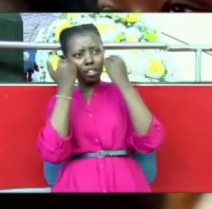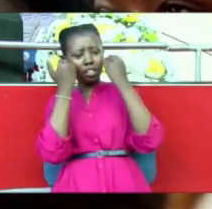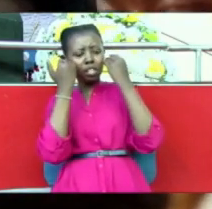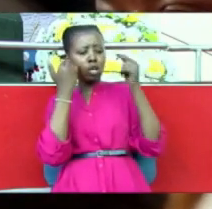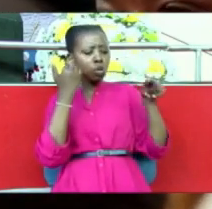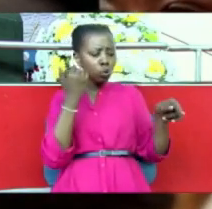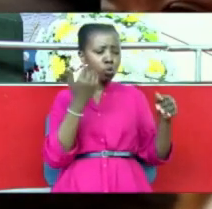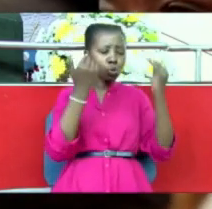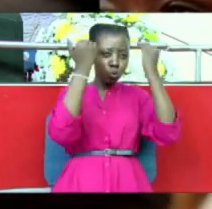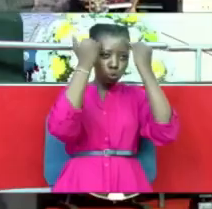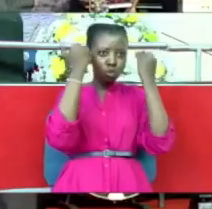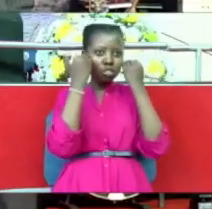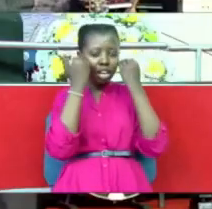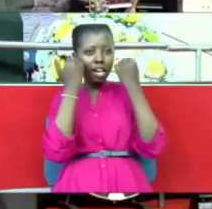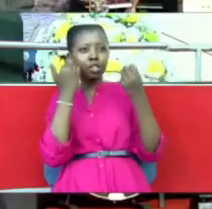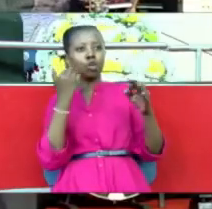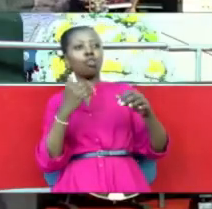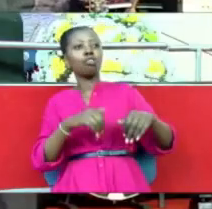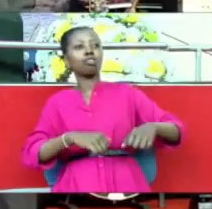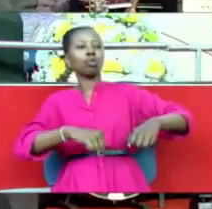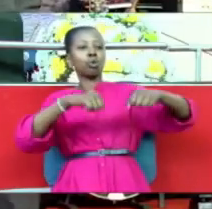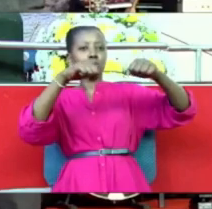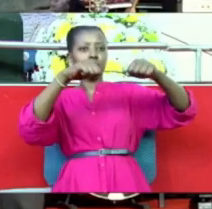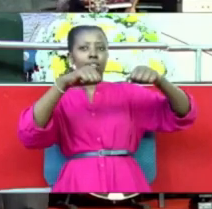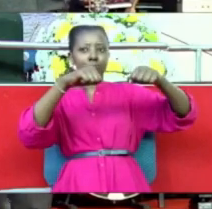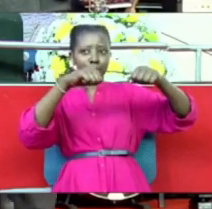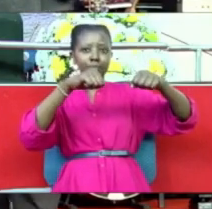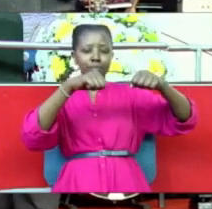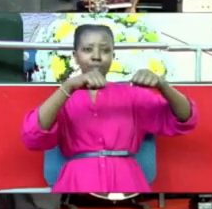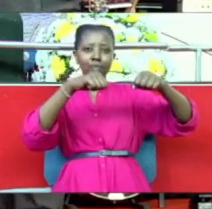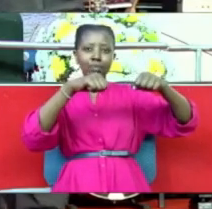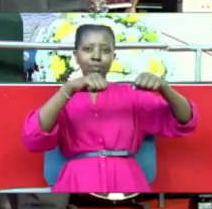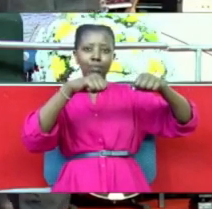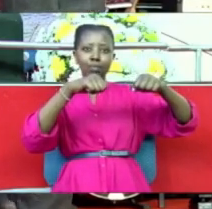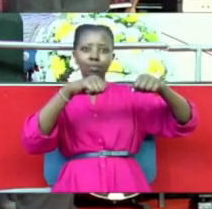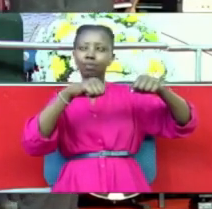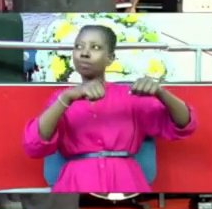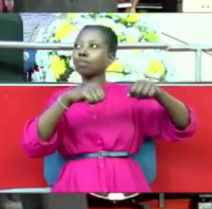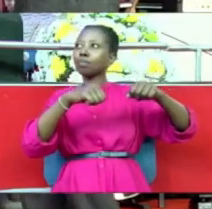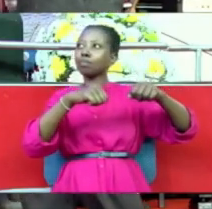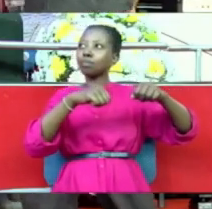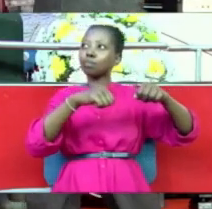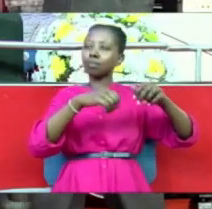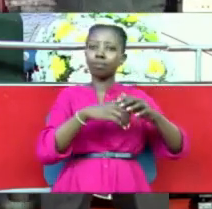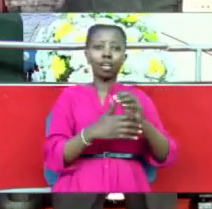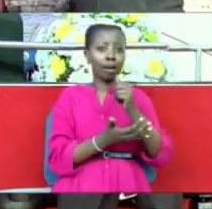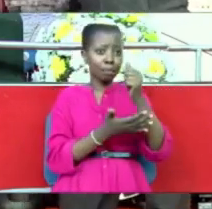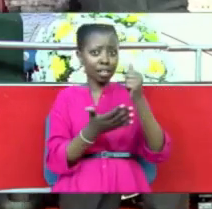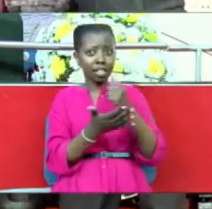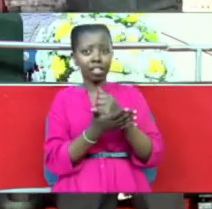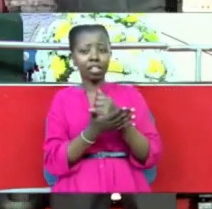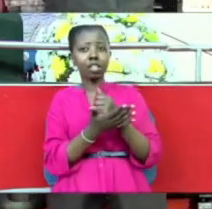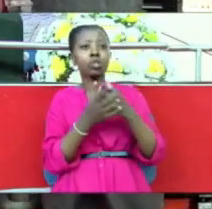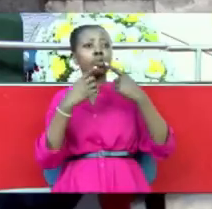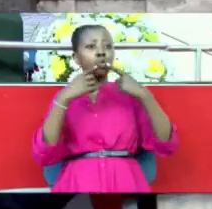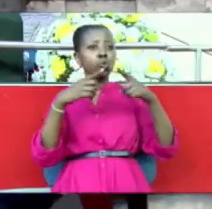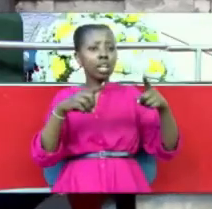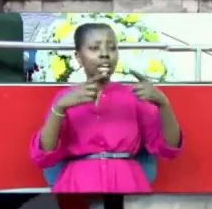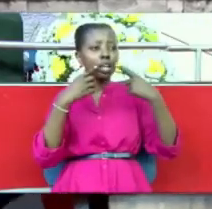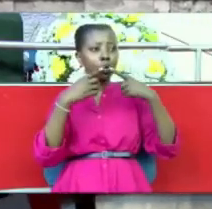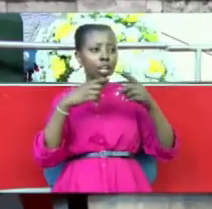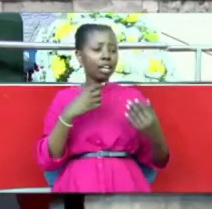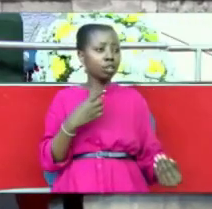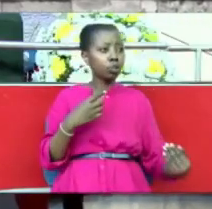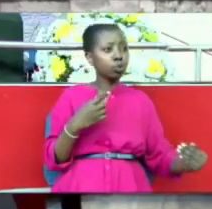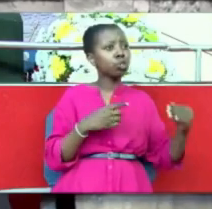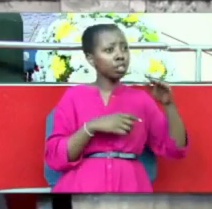wewe judge wa appeal. Amen. Wewe ni judge. Wa kule juu. Wewe ndio chief president. I